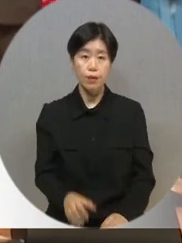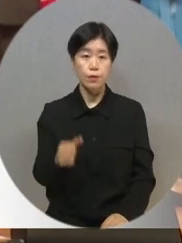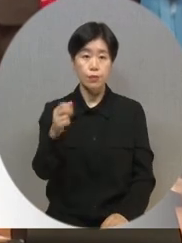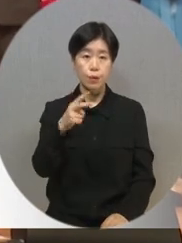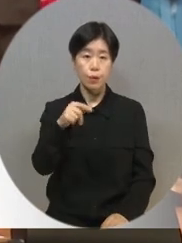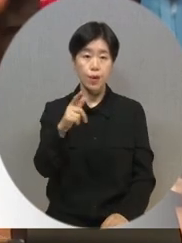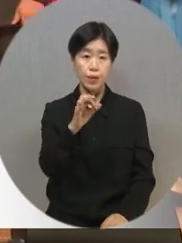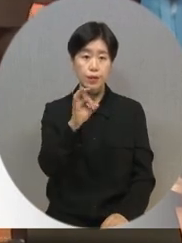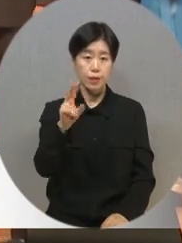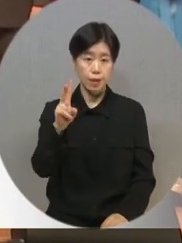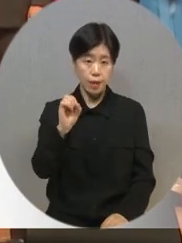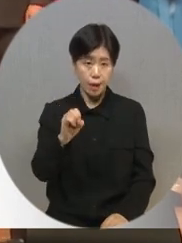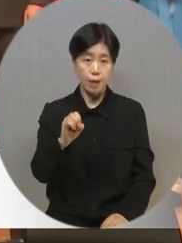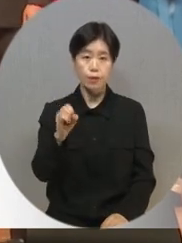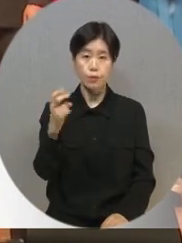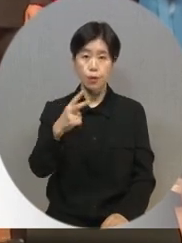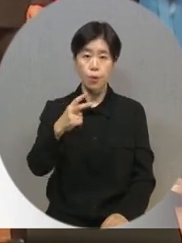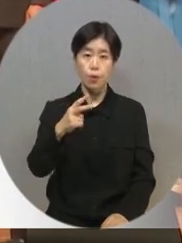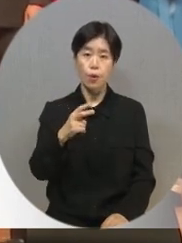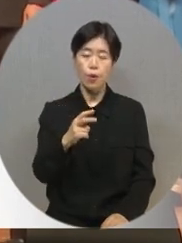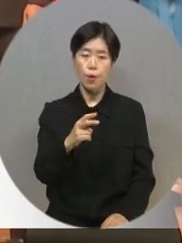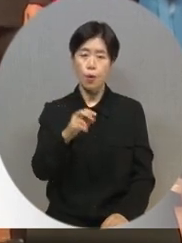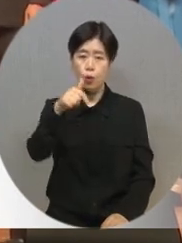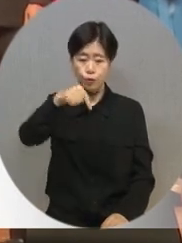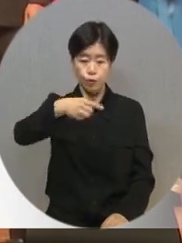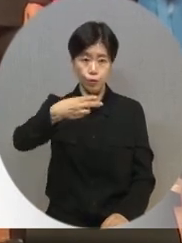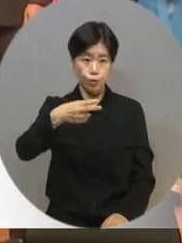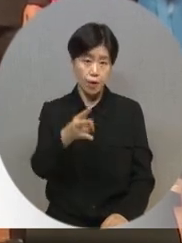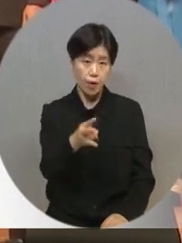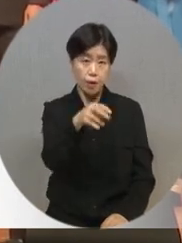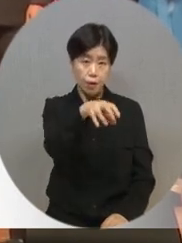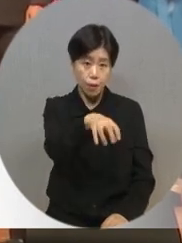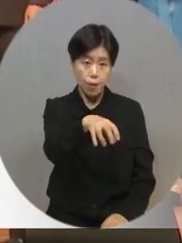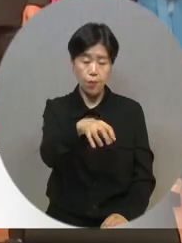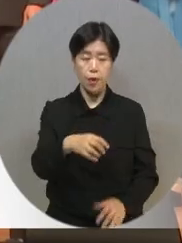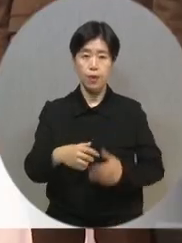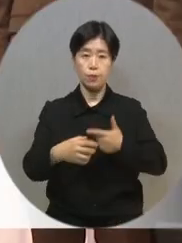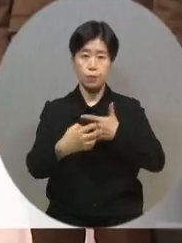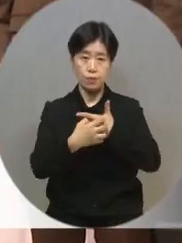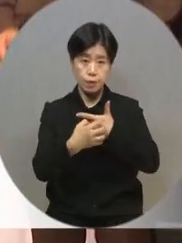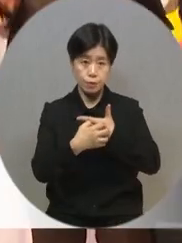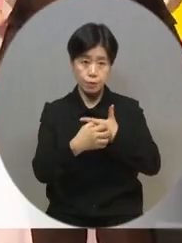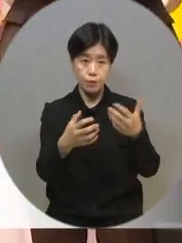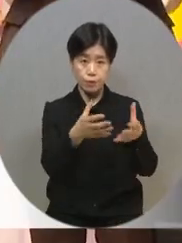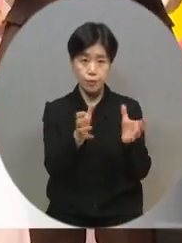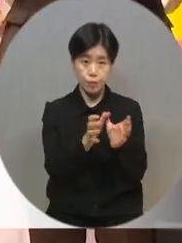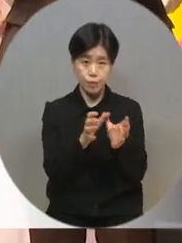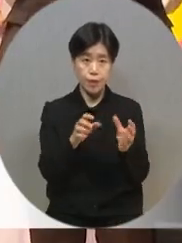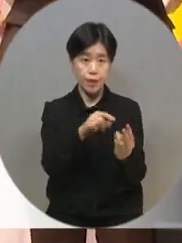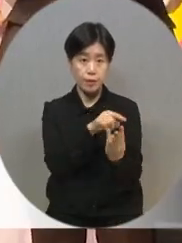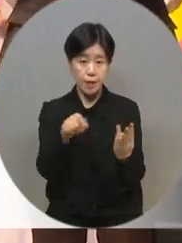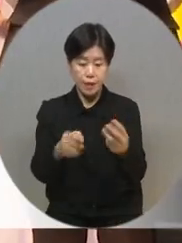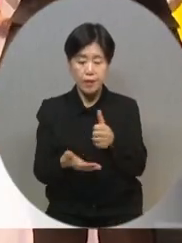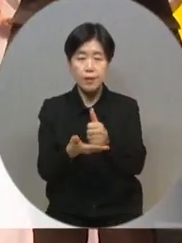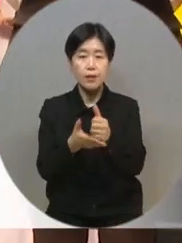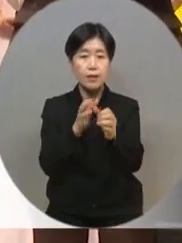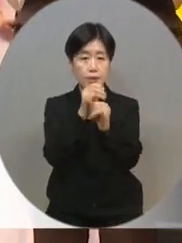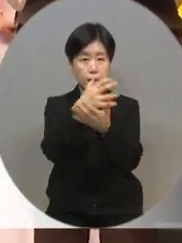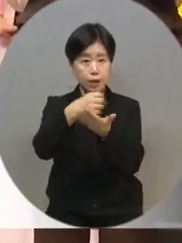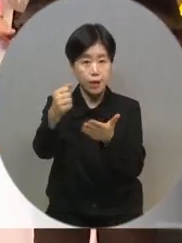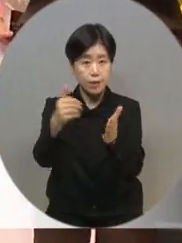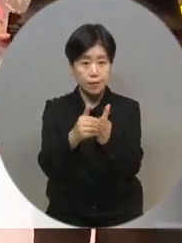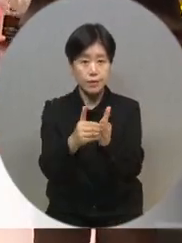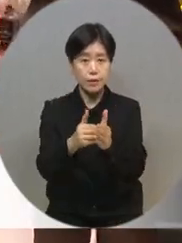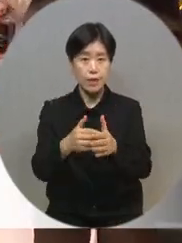시니어 합창단과 구례 산수유 합창단, 나주 음파 합창단이 장려상을 수상했으며